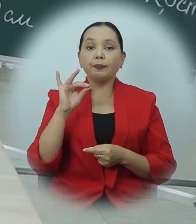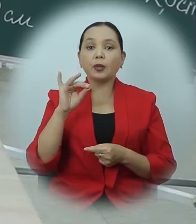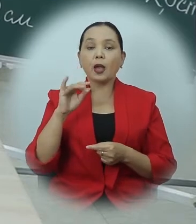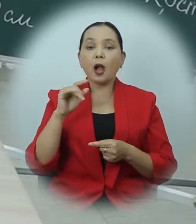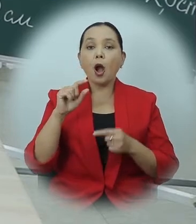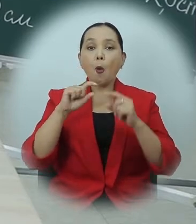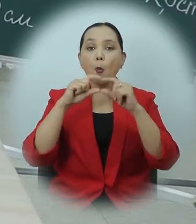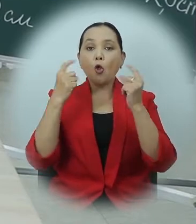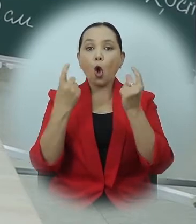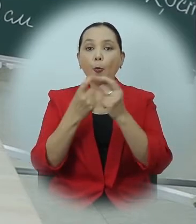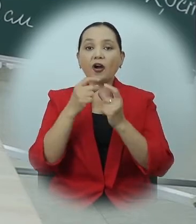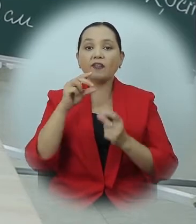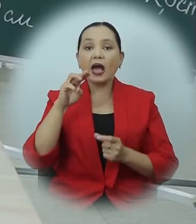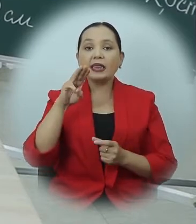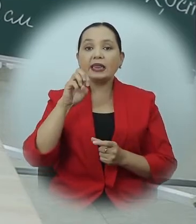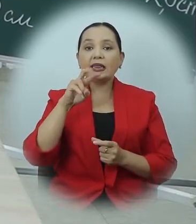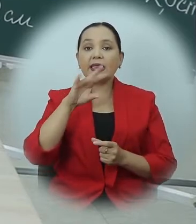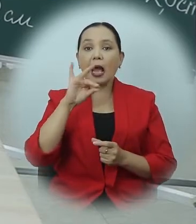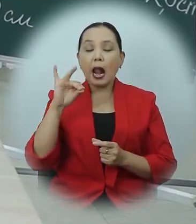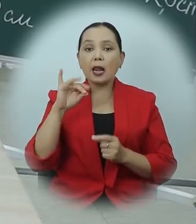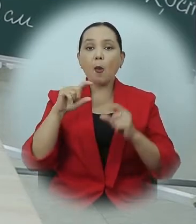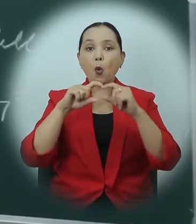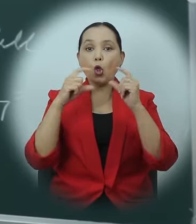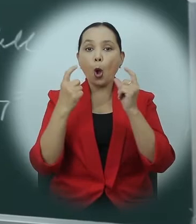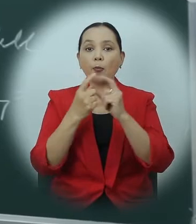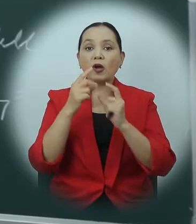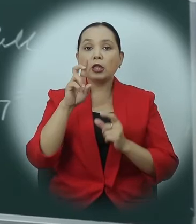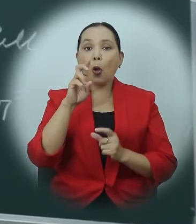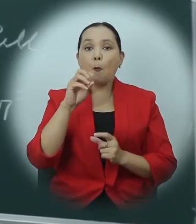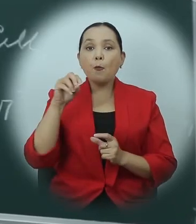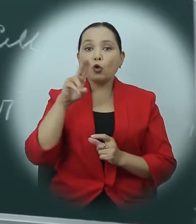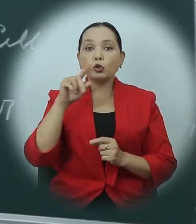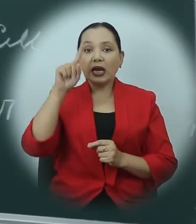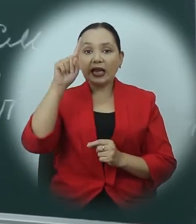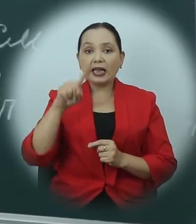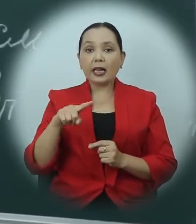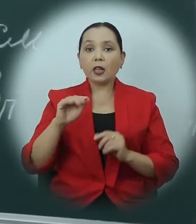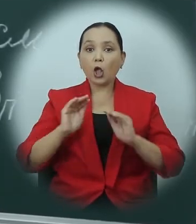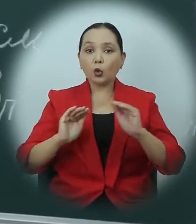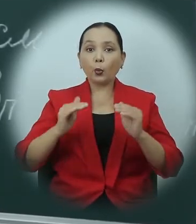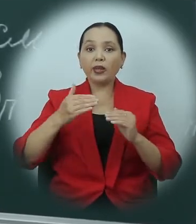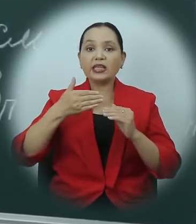Полуобхват талии, полуобхват бедер, длина юбки спереди,